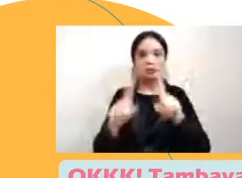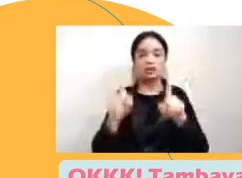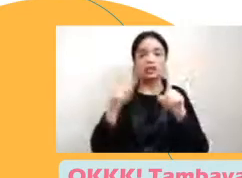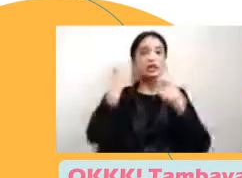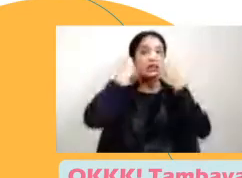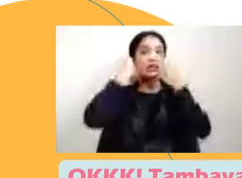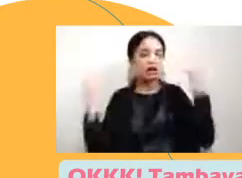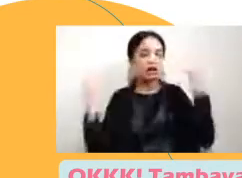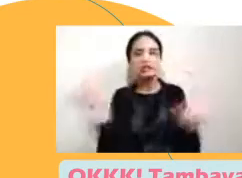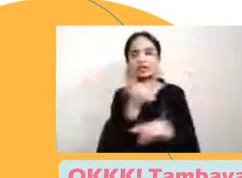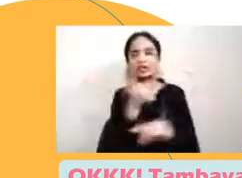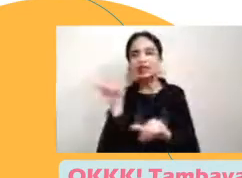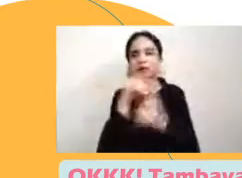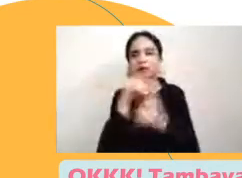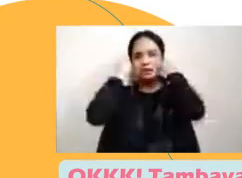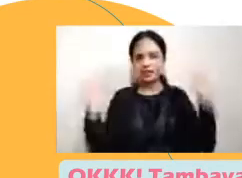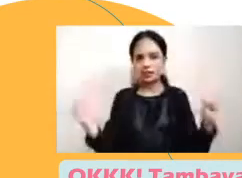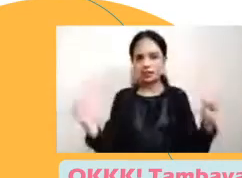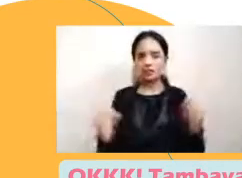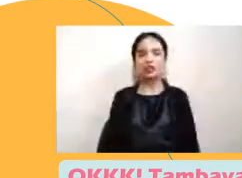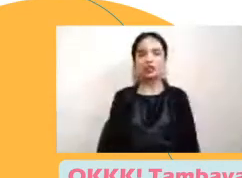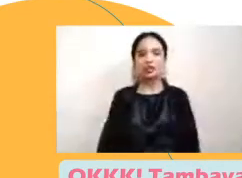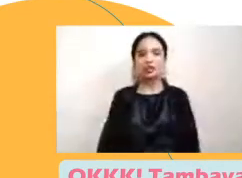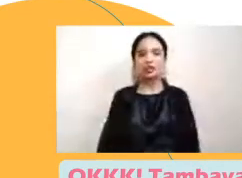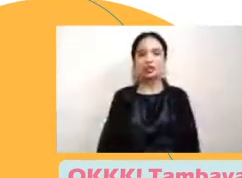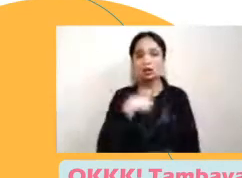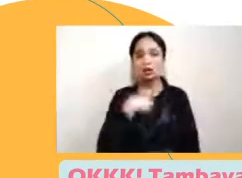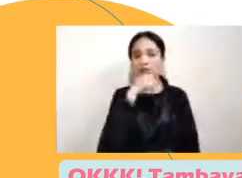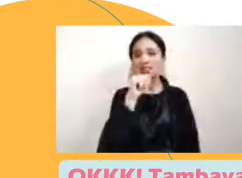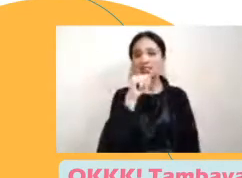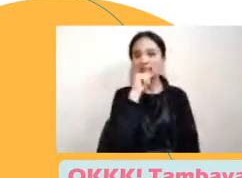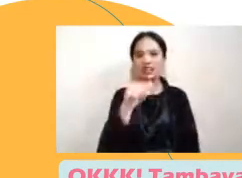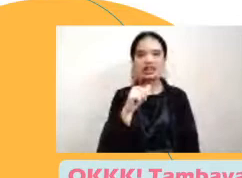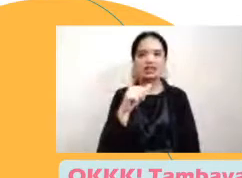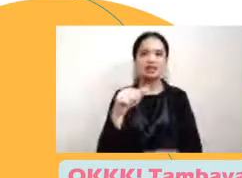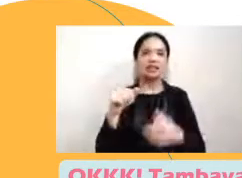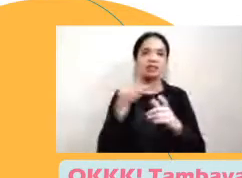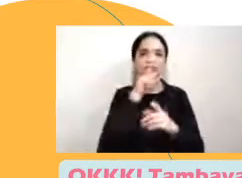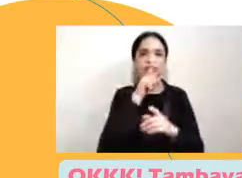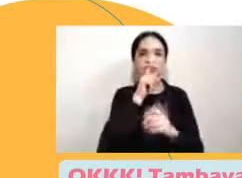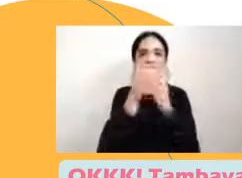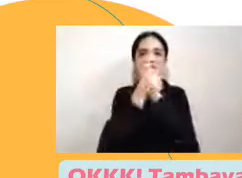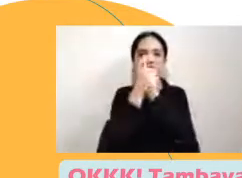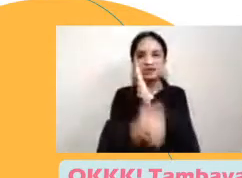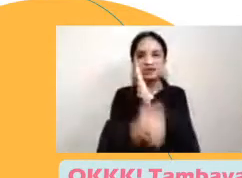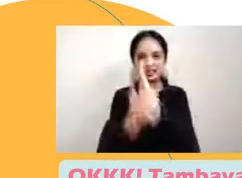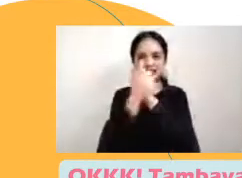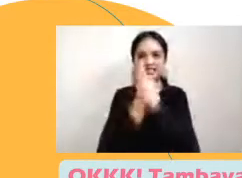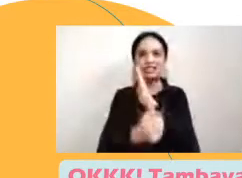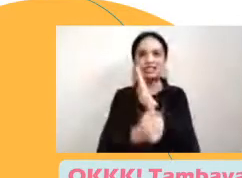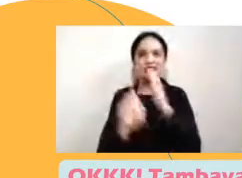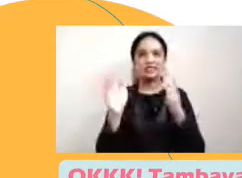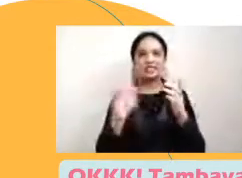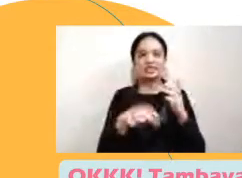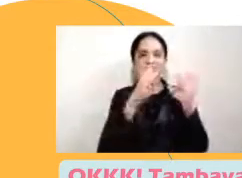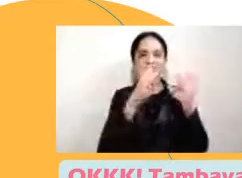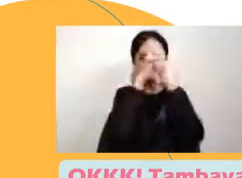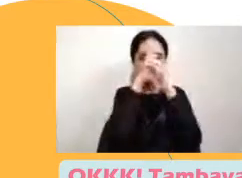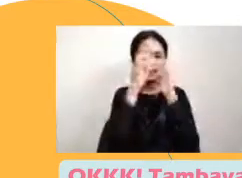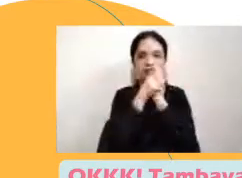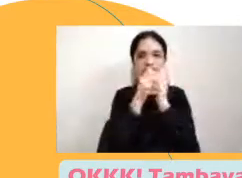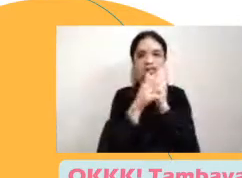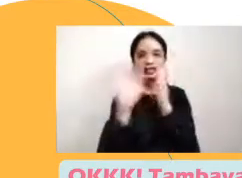akin, di naman ako purist, di naman ako super lyricist, sobrang tanggap ko yan. As in, exciting for me yung